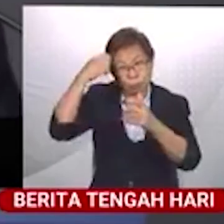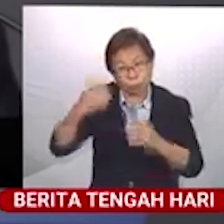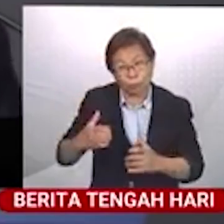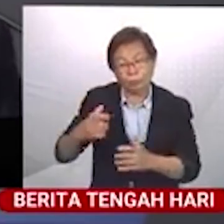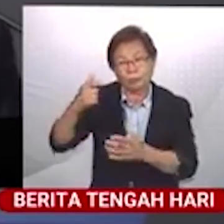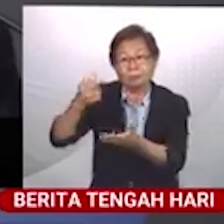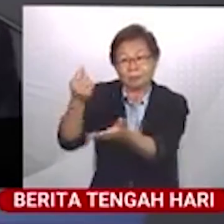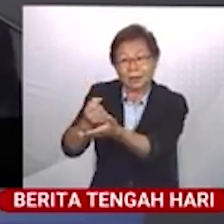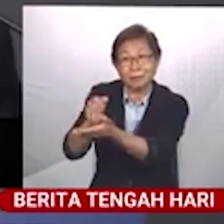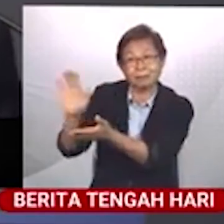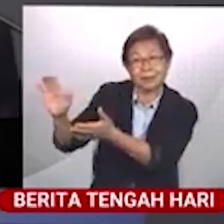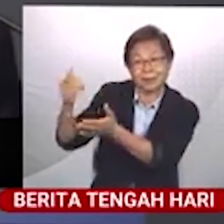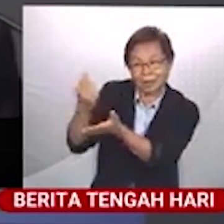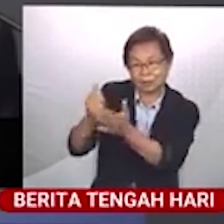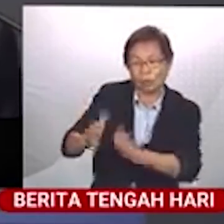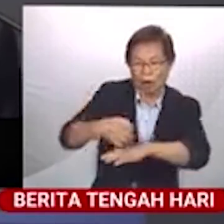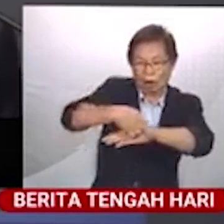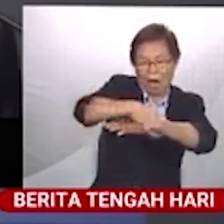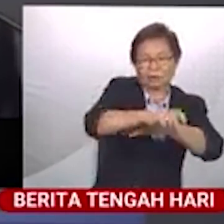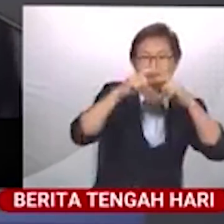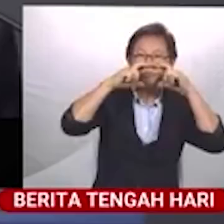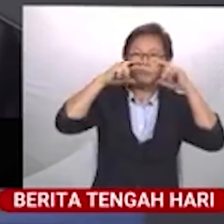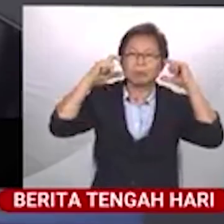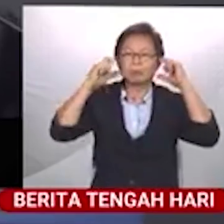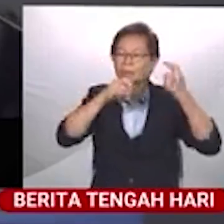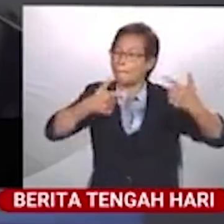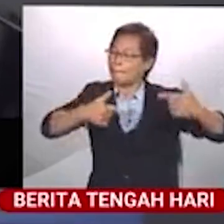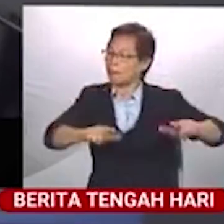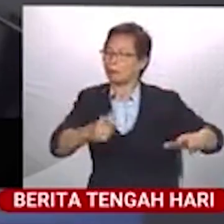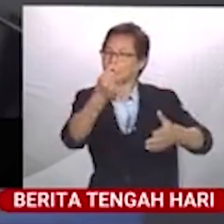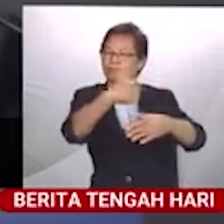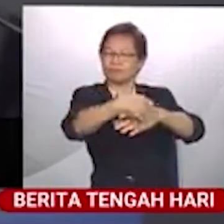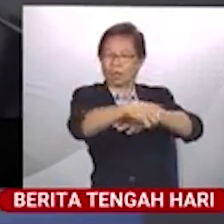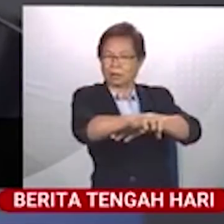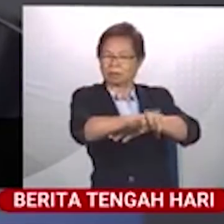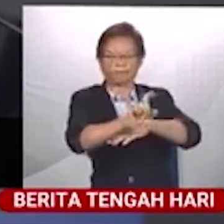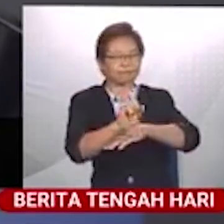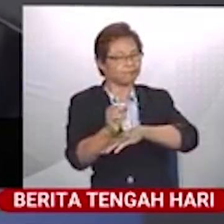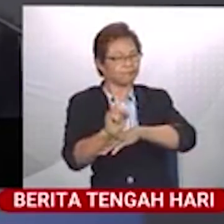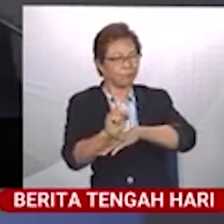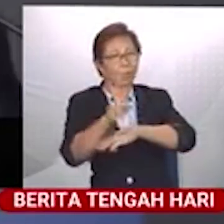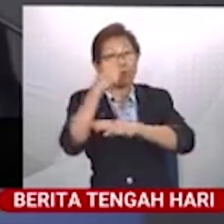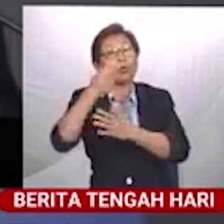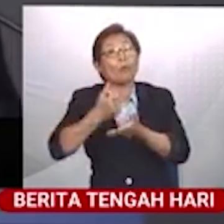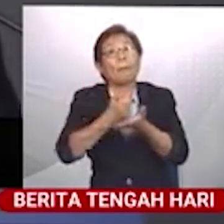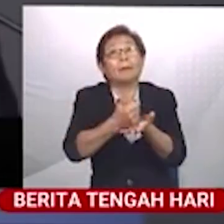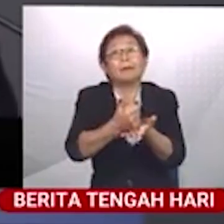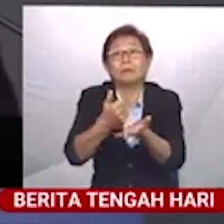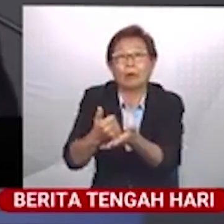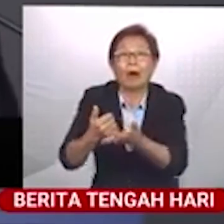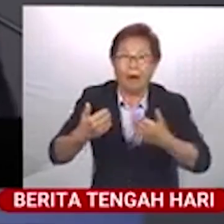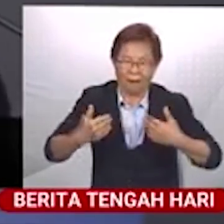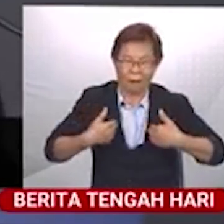supaya pengeksportan topeng itu tidak dibenarkan. Ban on export. Ini untuk membantu supaya